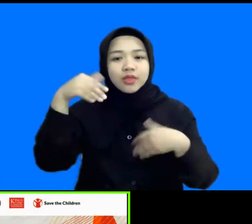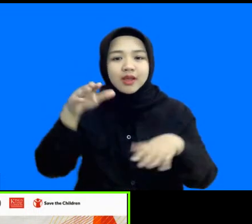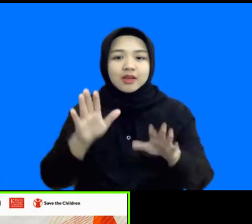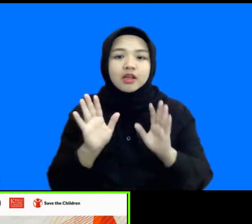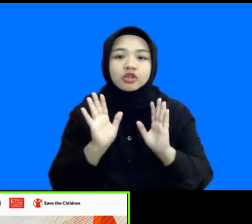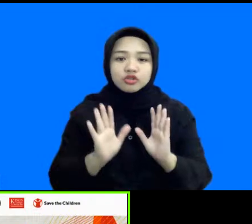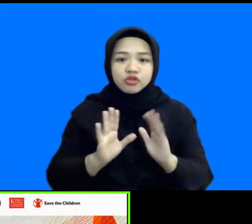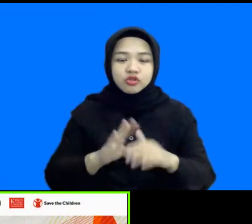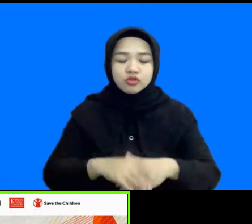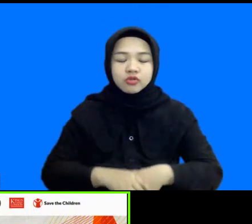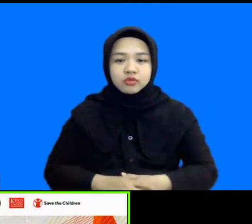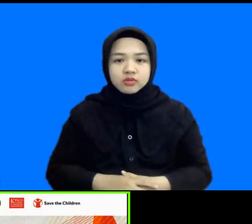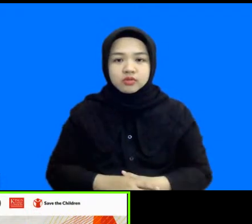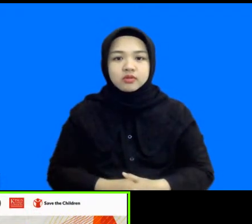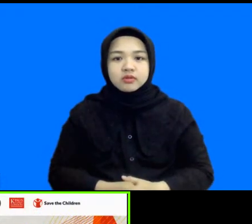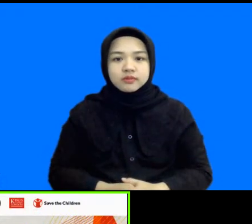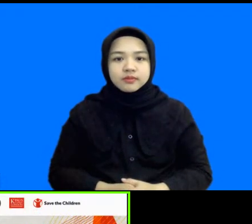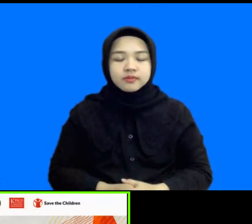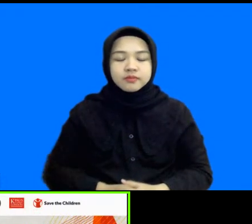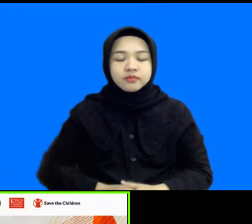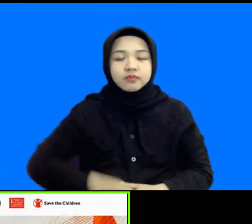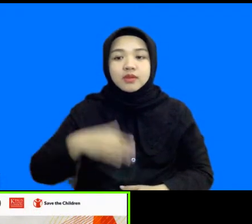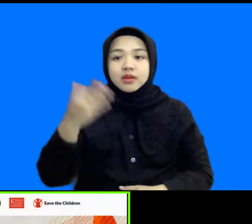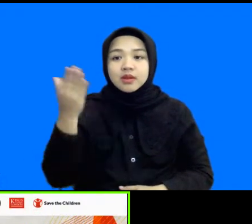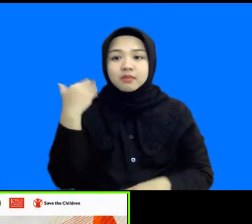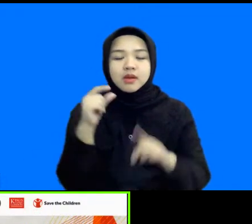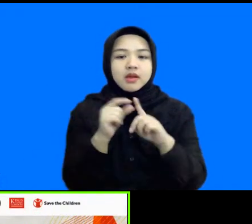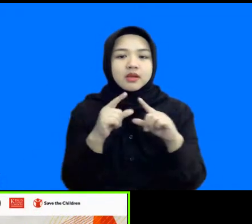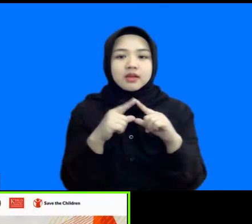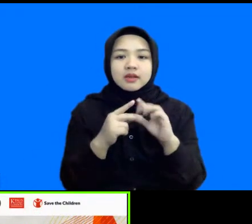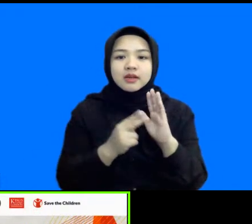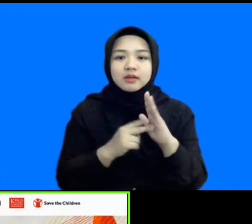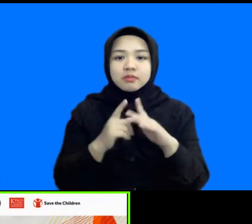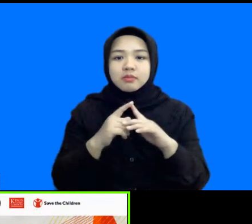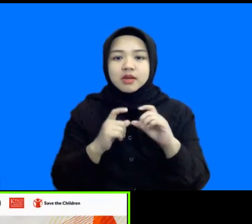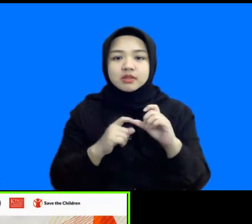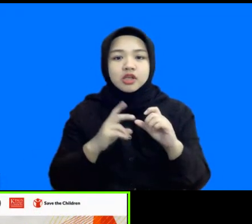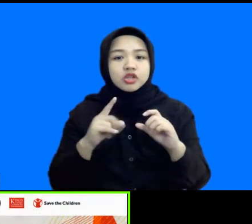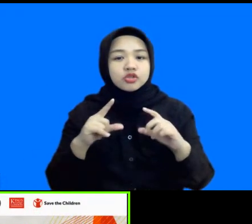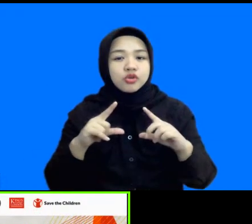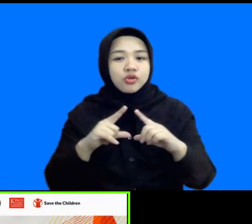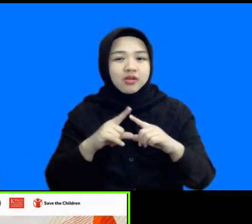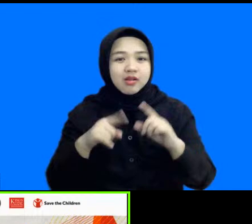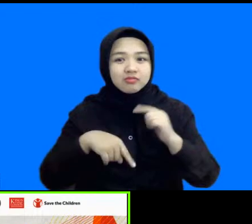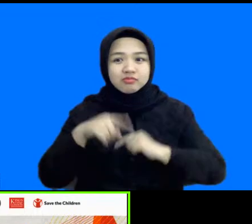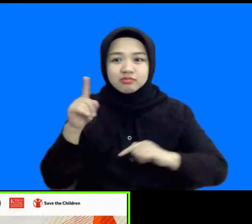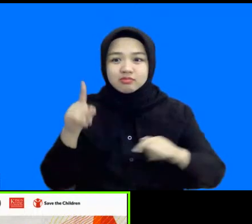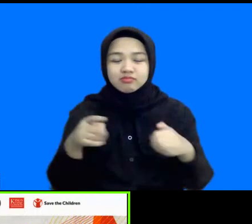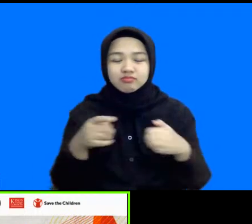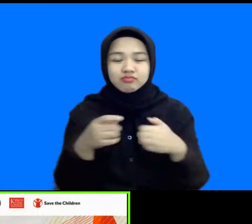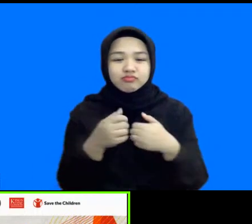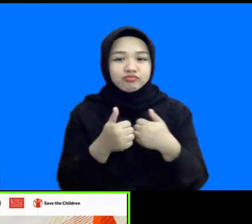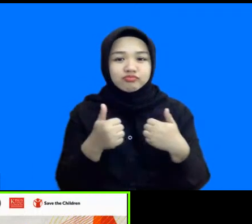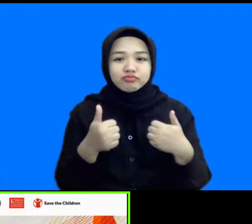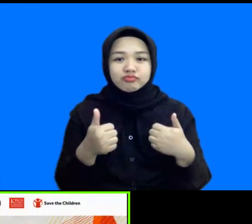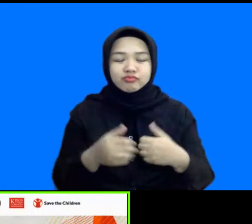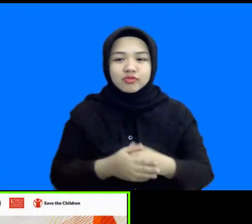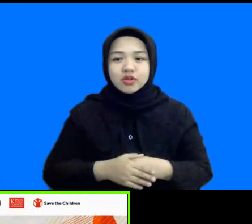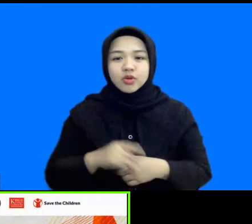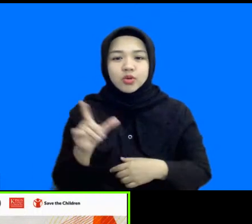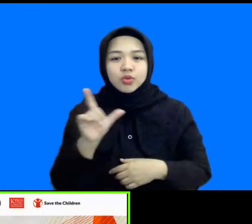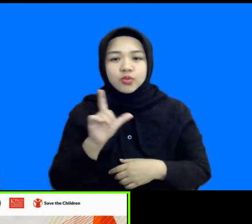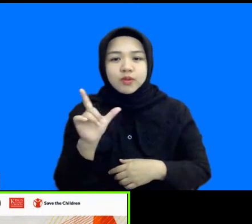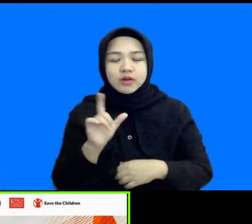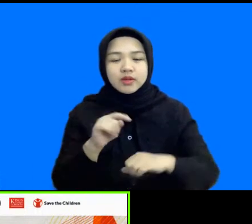Nah, kalau kemarin ini yang Pancasora kan lebih lebih apa ya, lebih dinamis gitu ya, dan lumayan